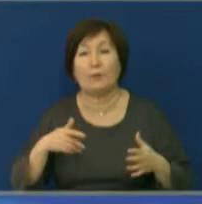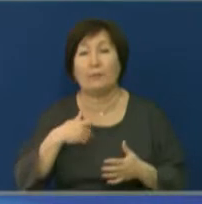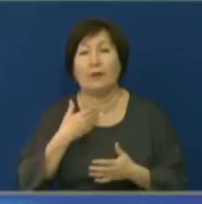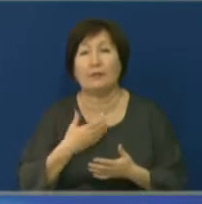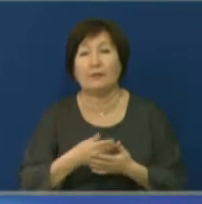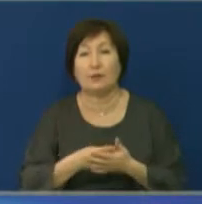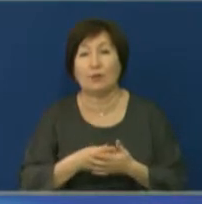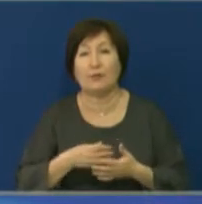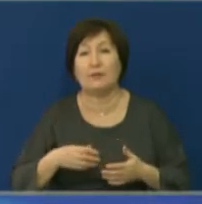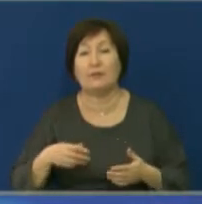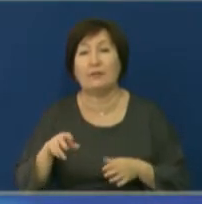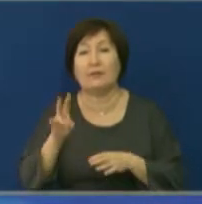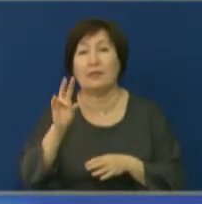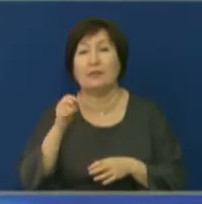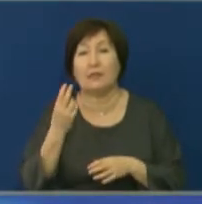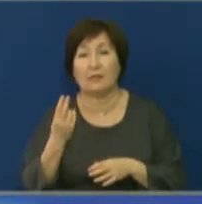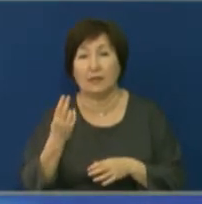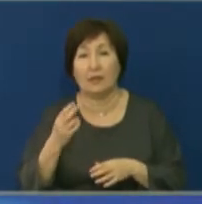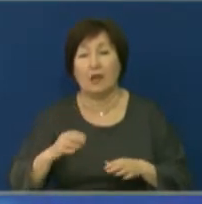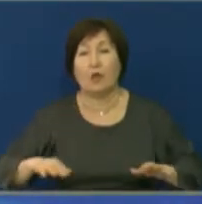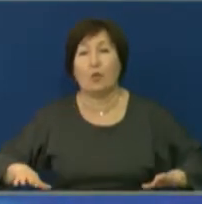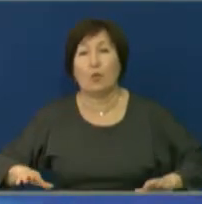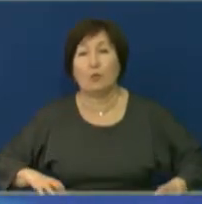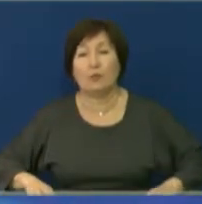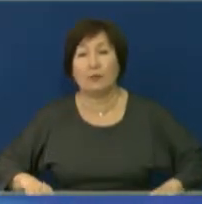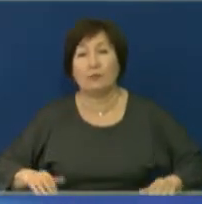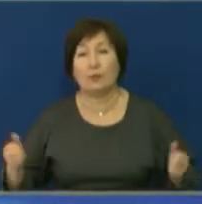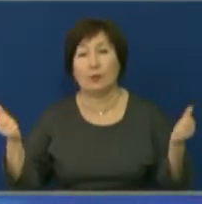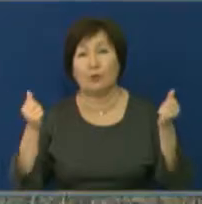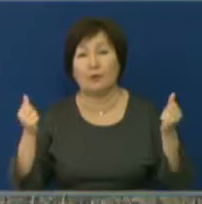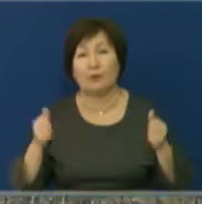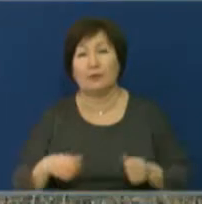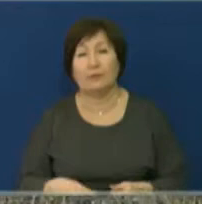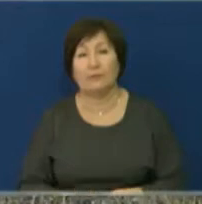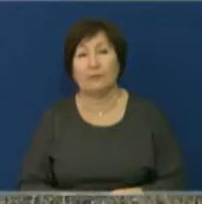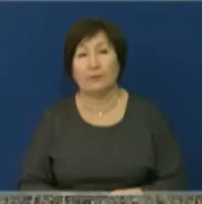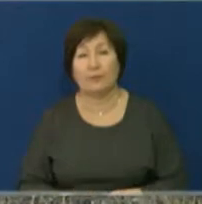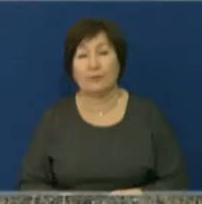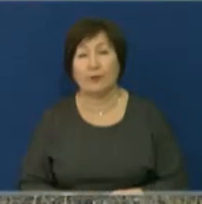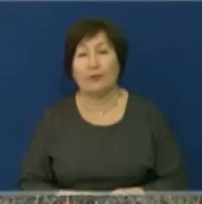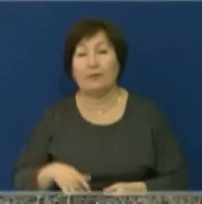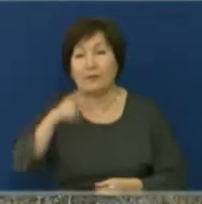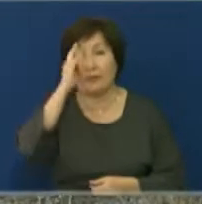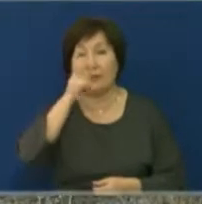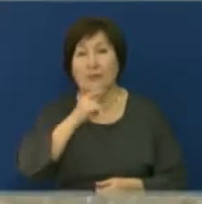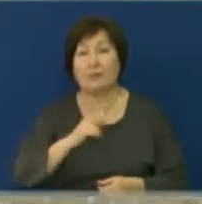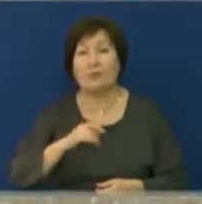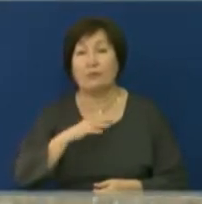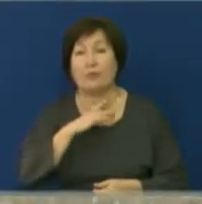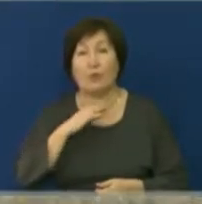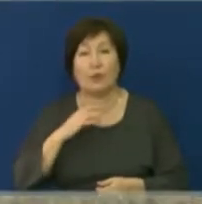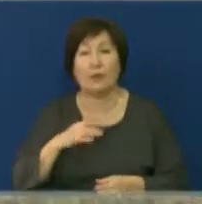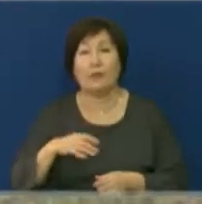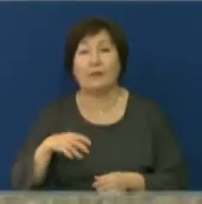национальный конный спорт. Следующий видеоматериал будет о развитии конного спорта. В Казахстане много национальных видов